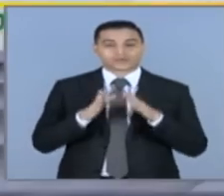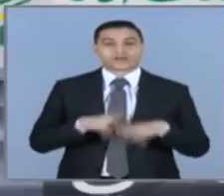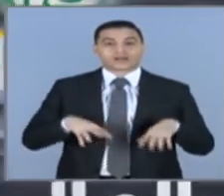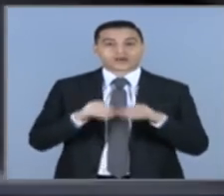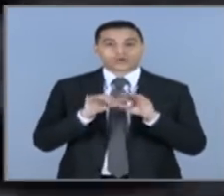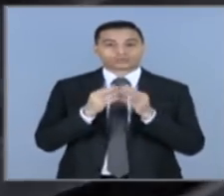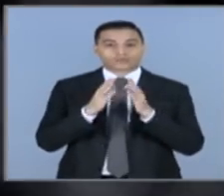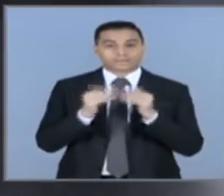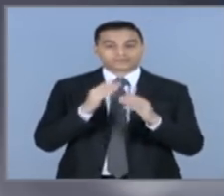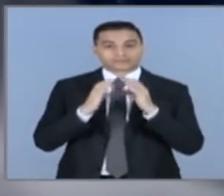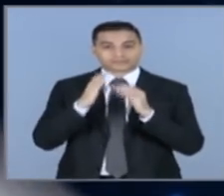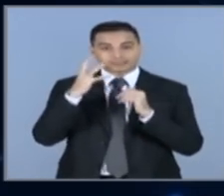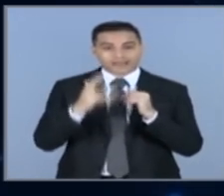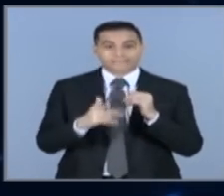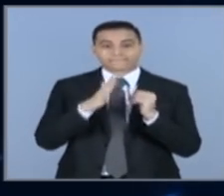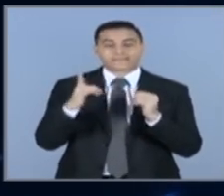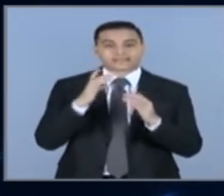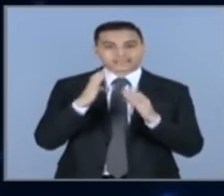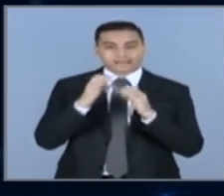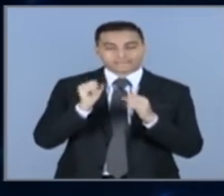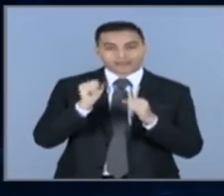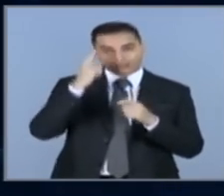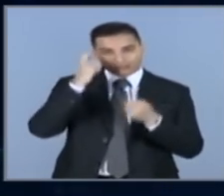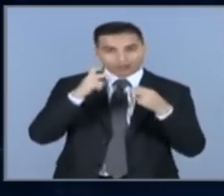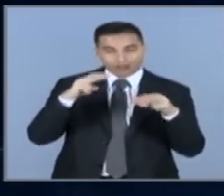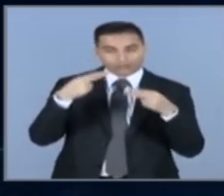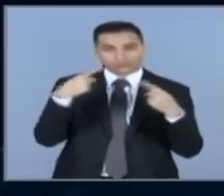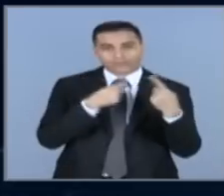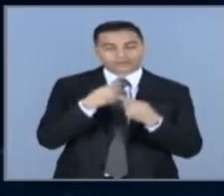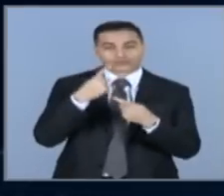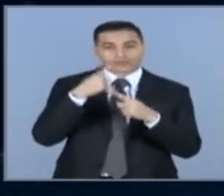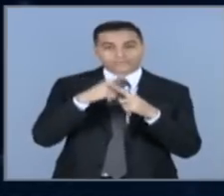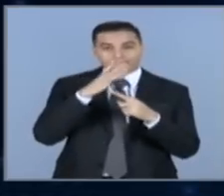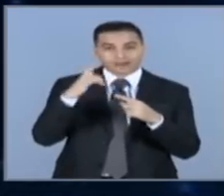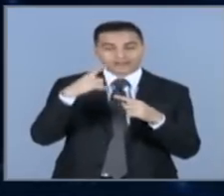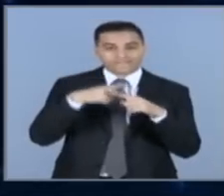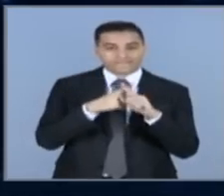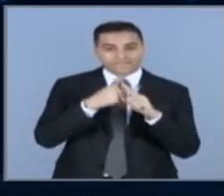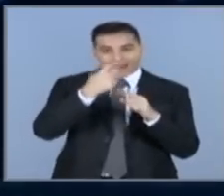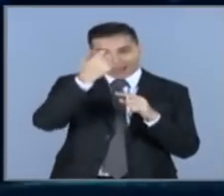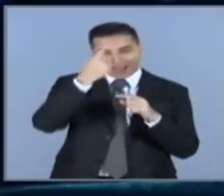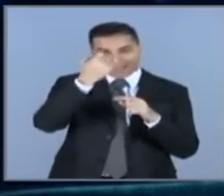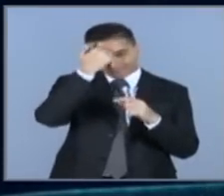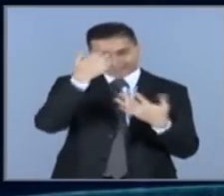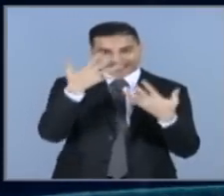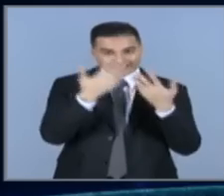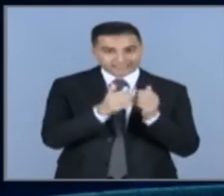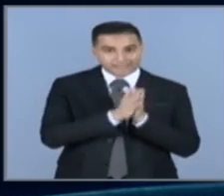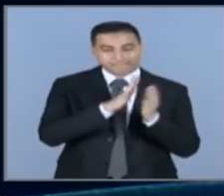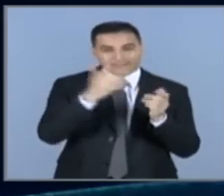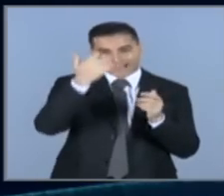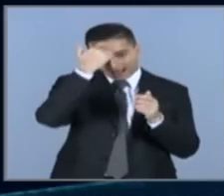وبكده عائلات مصر جمعت 100 نقطة في فقرة تحت الضغط وضربات الجزاء، وكل نقطة ب1000 جنيه بما